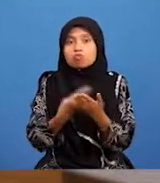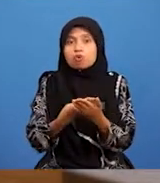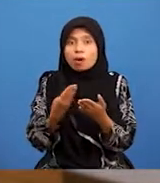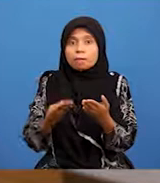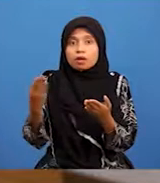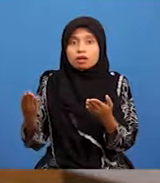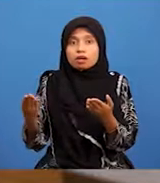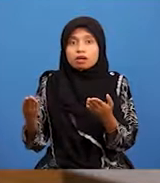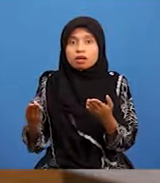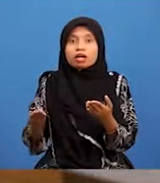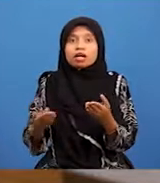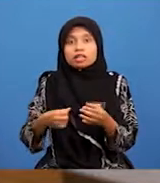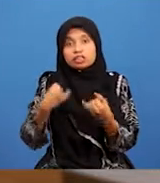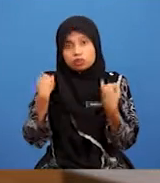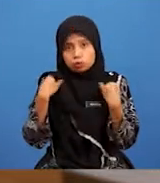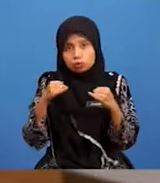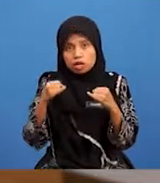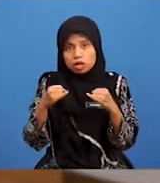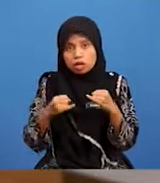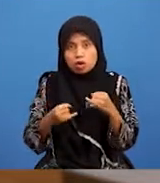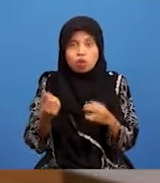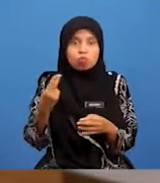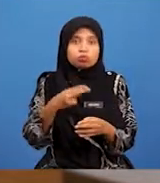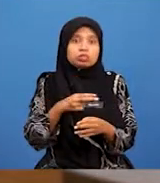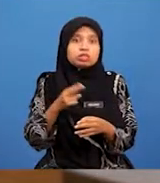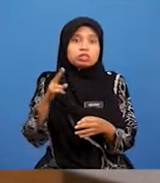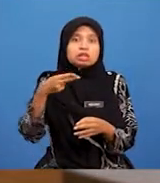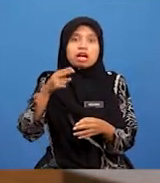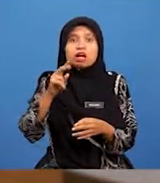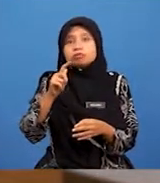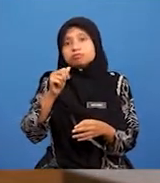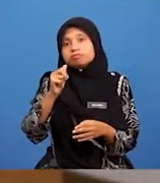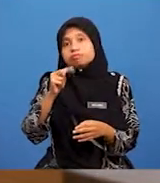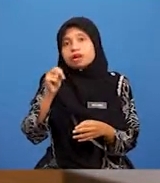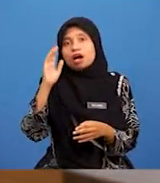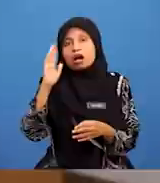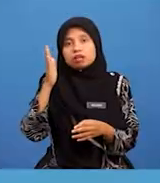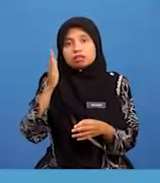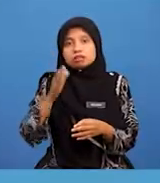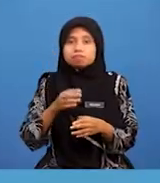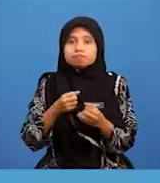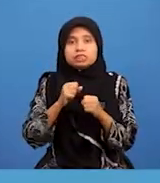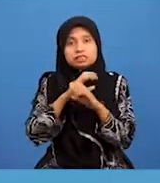semua hutang perlu dijelaskan sebelum equity pemilik perkongsi diselesaikan.